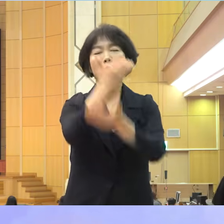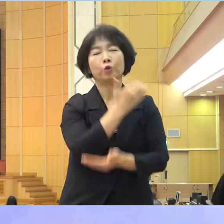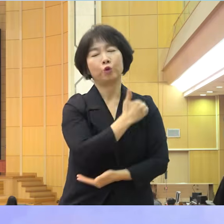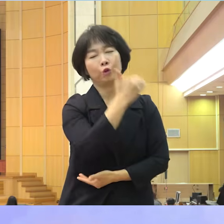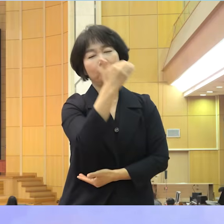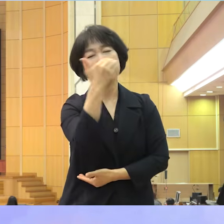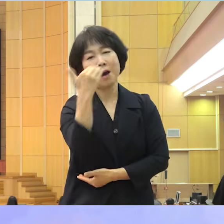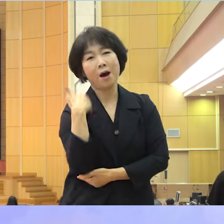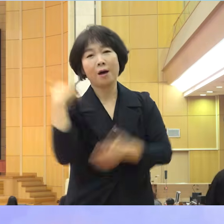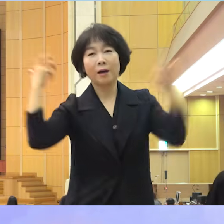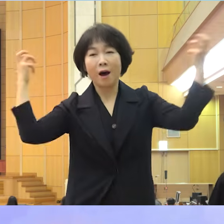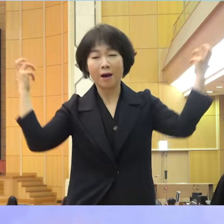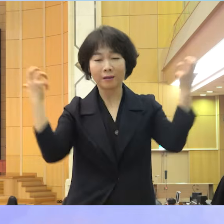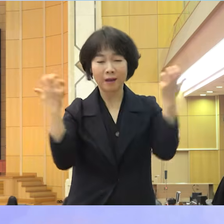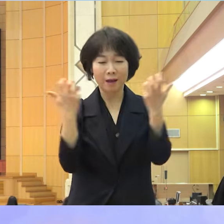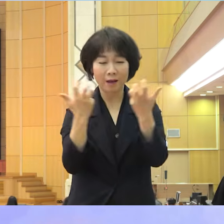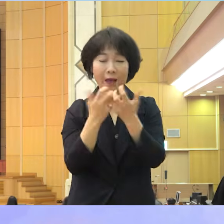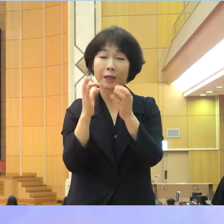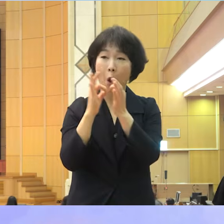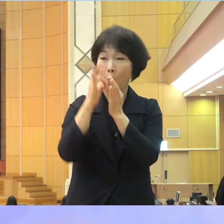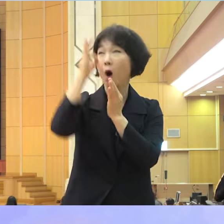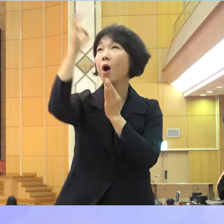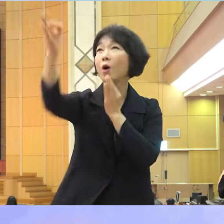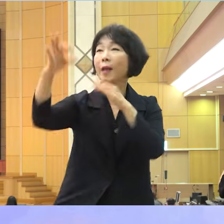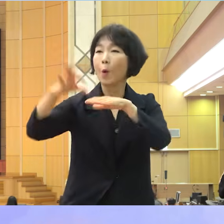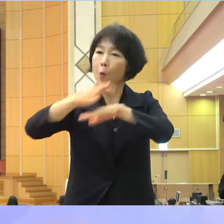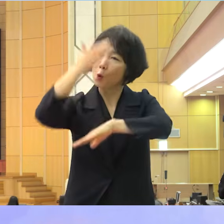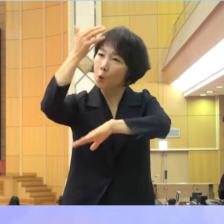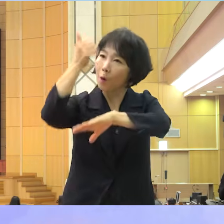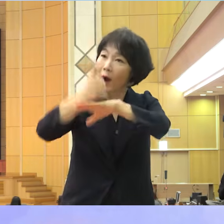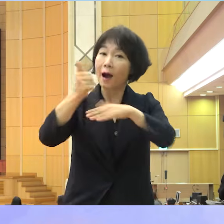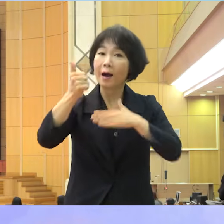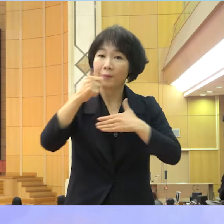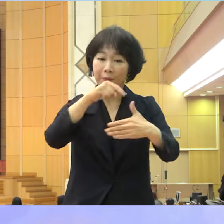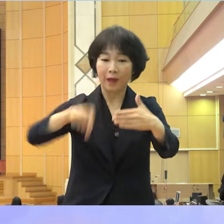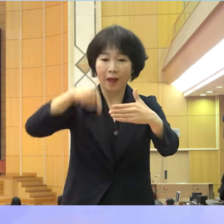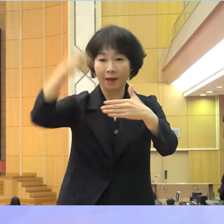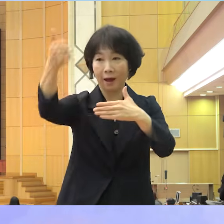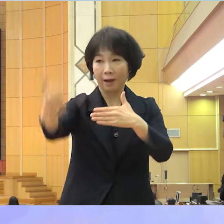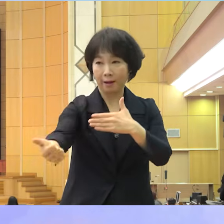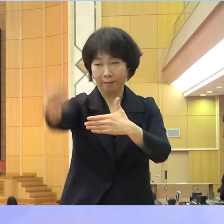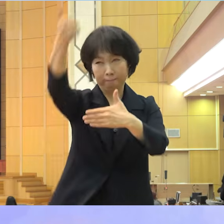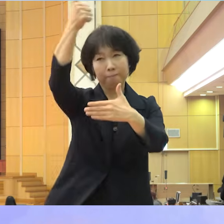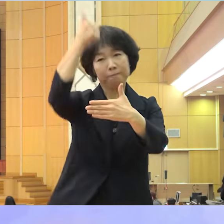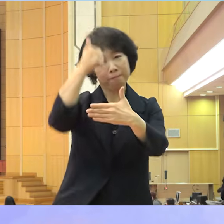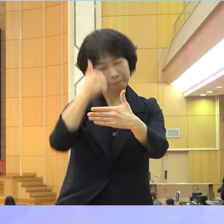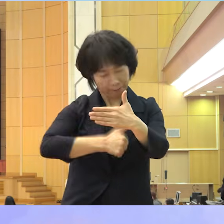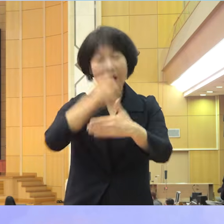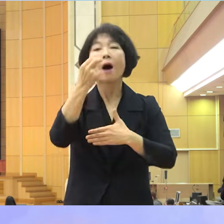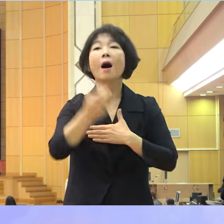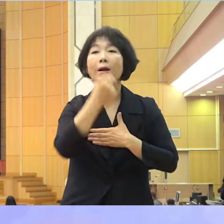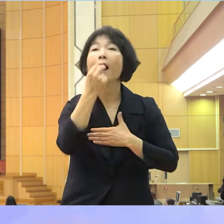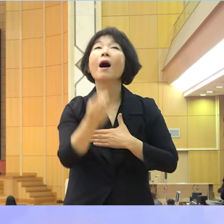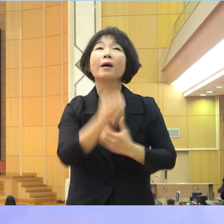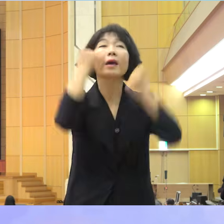예수로 충만하네. 영원한 왕 내 안에